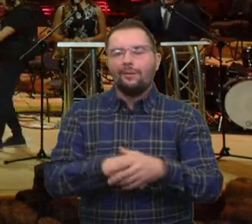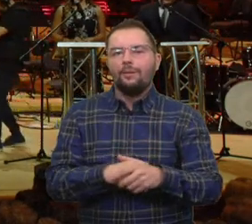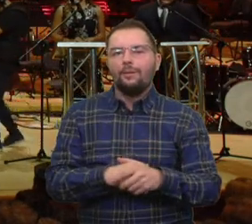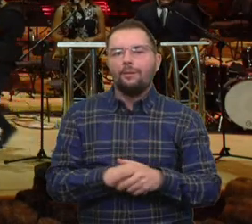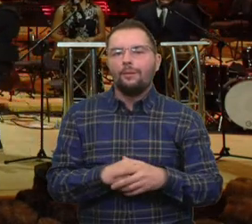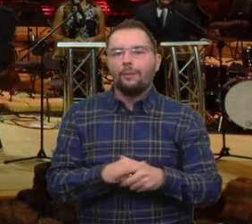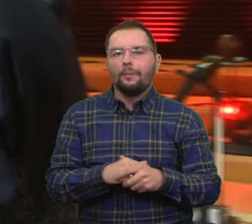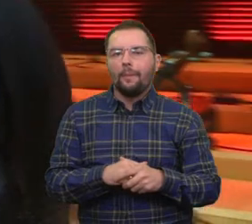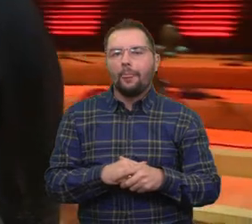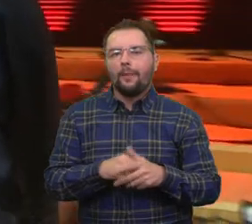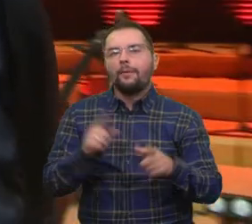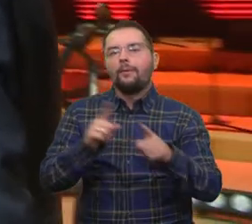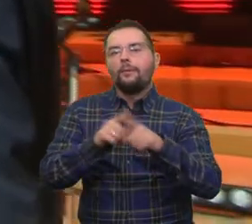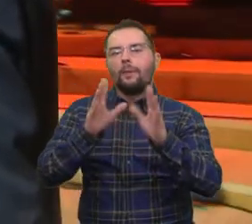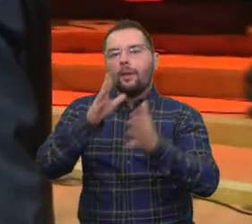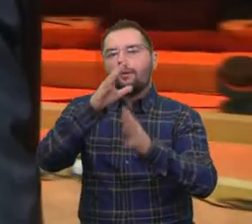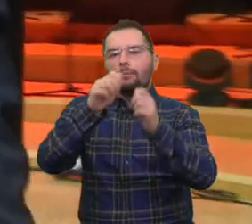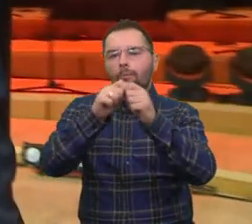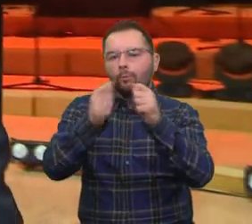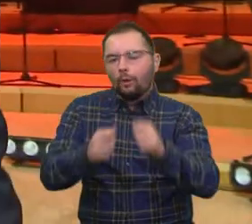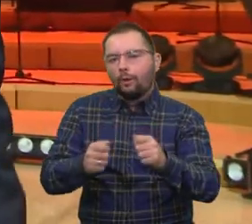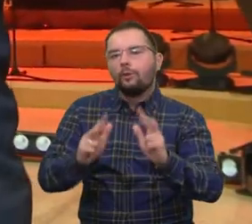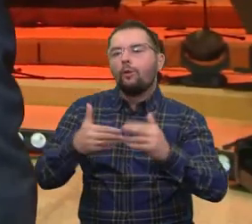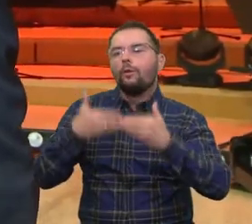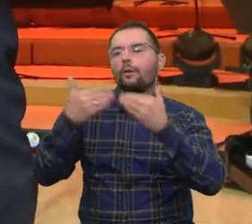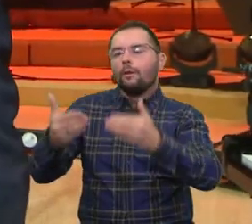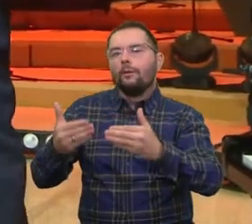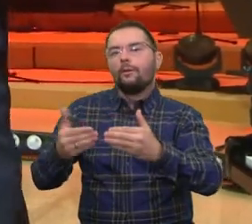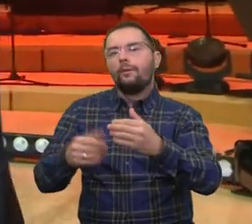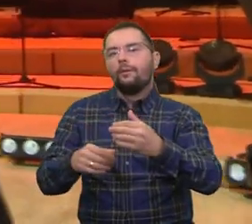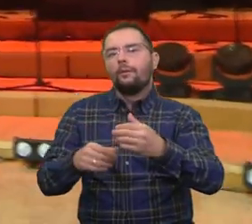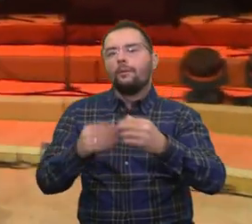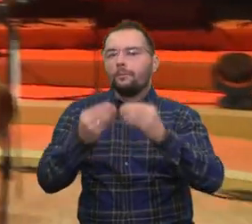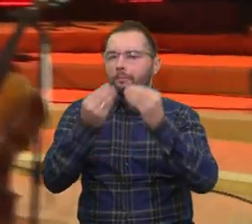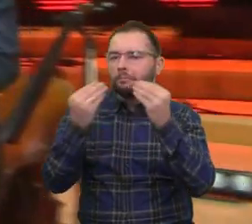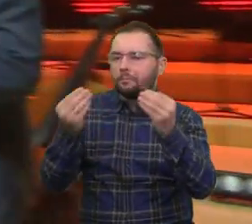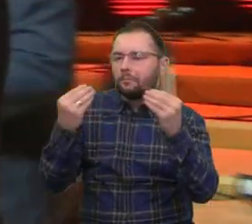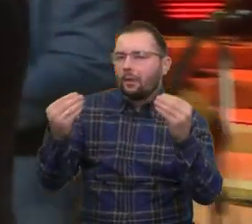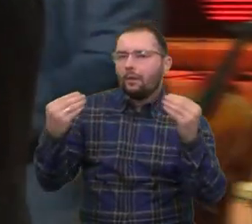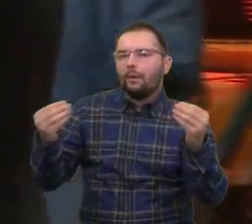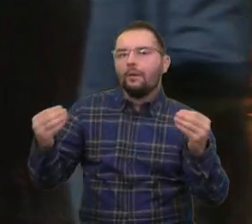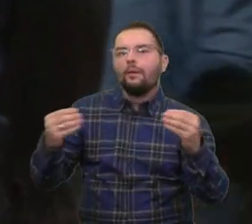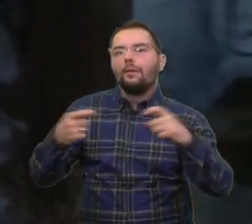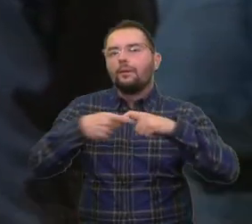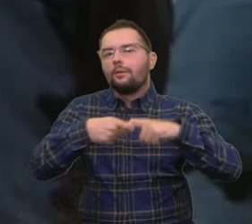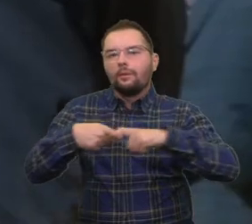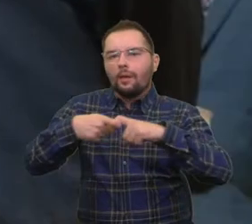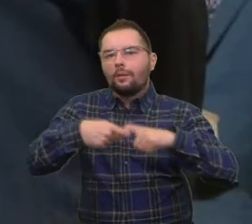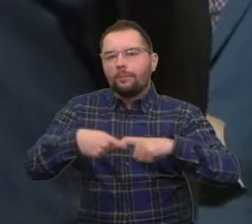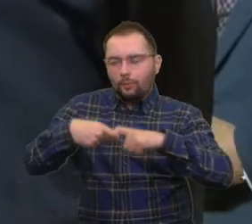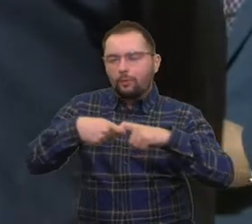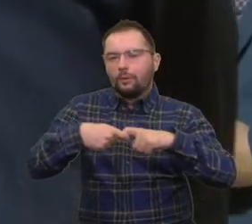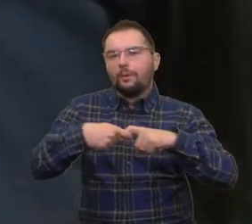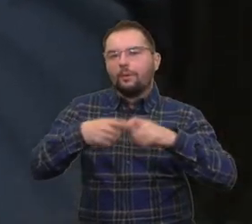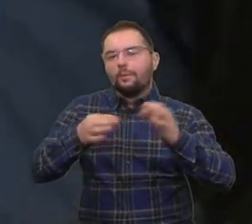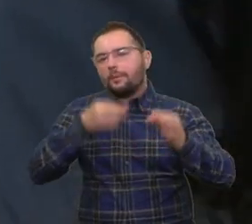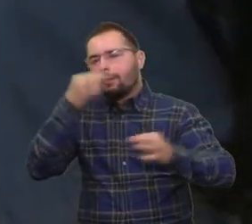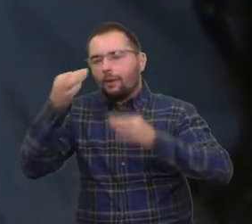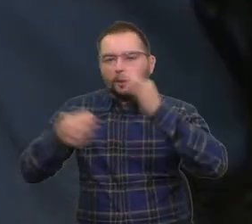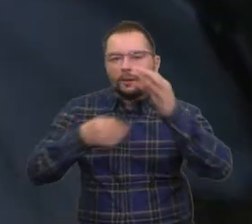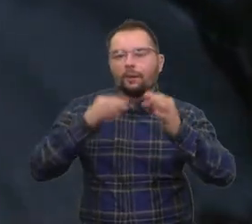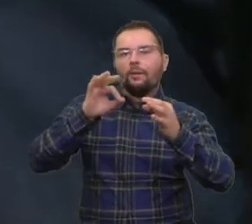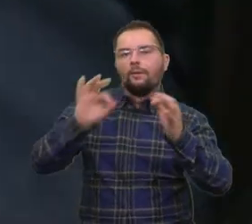oczywiście statuetki będą wręczane przez wspaniałych członków zespołu pieśni i tańca Śląsk.